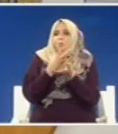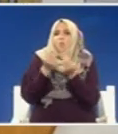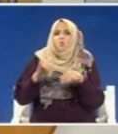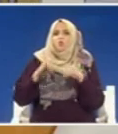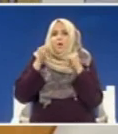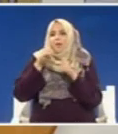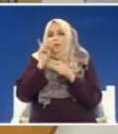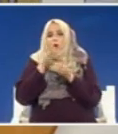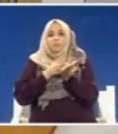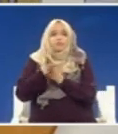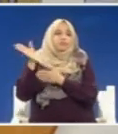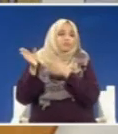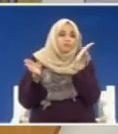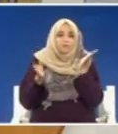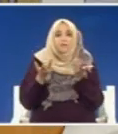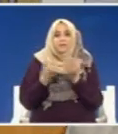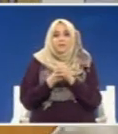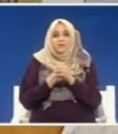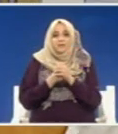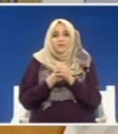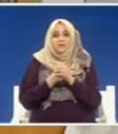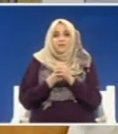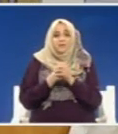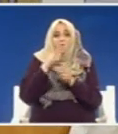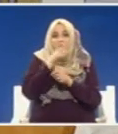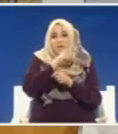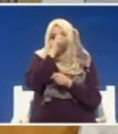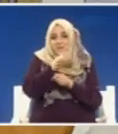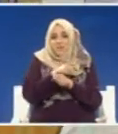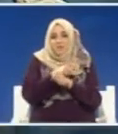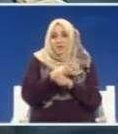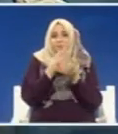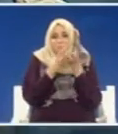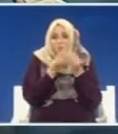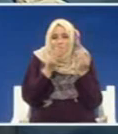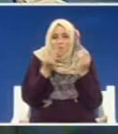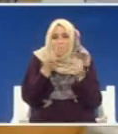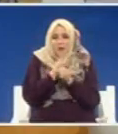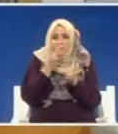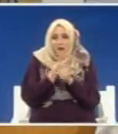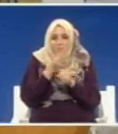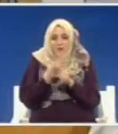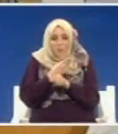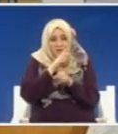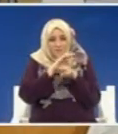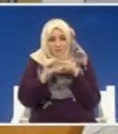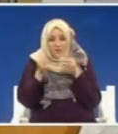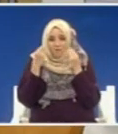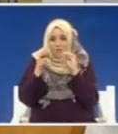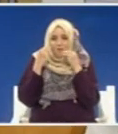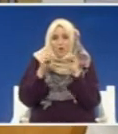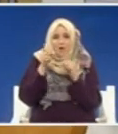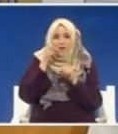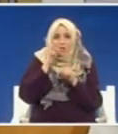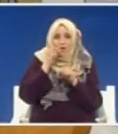وتشرده هذا الشخص هذا؟ يعني في المفاسد المترتبة على ممارسته لهذا